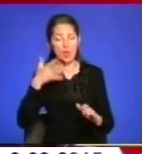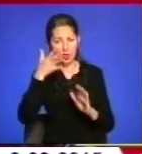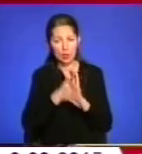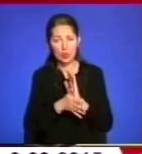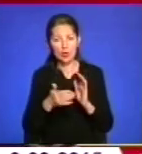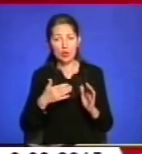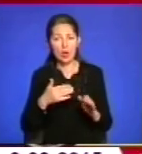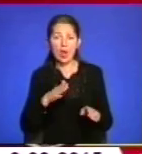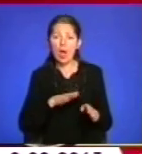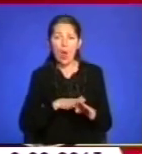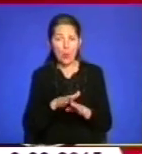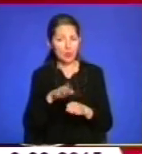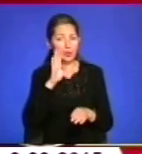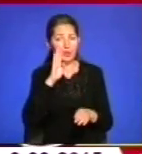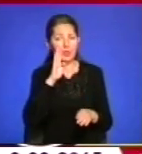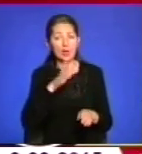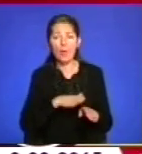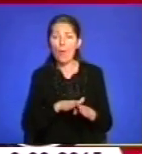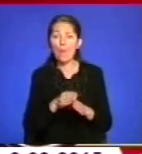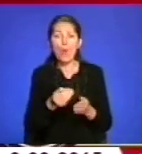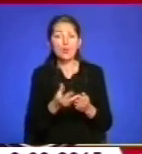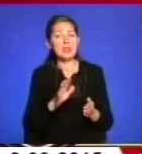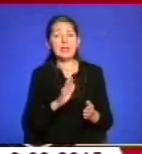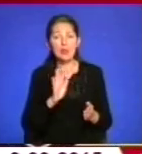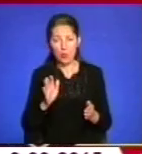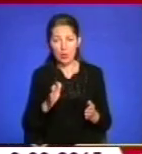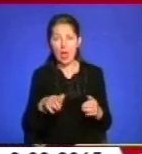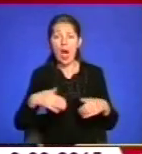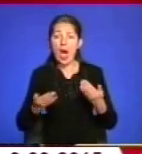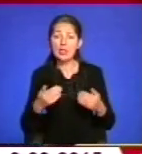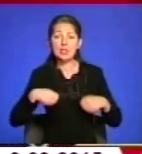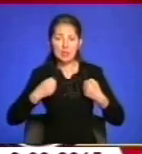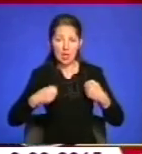будемо повноцінними, як всі, але все ж таки надіємося, для цього стараємося і хочемо, щоб вона